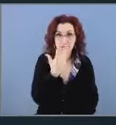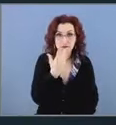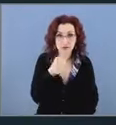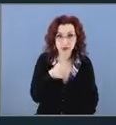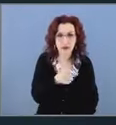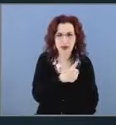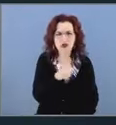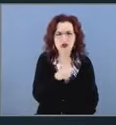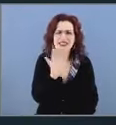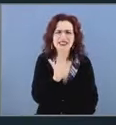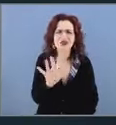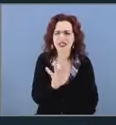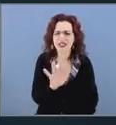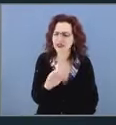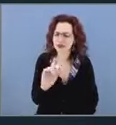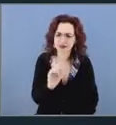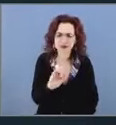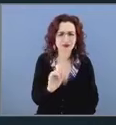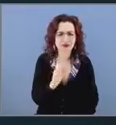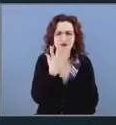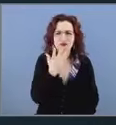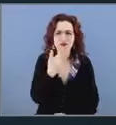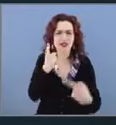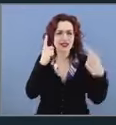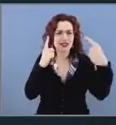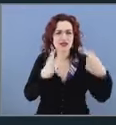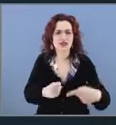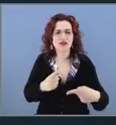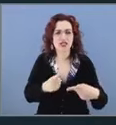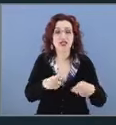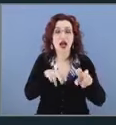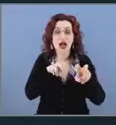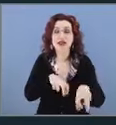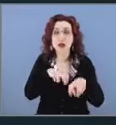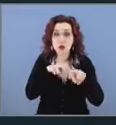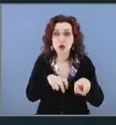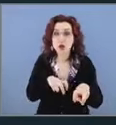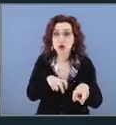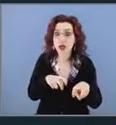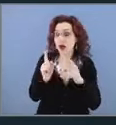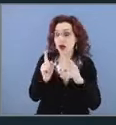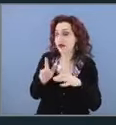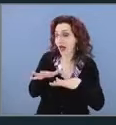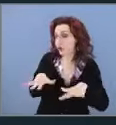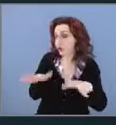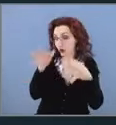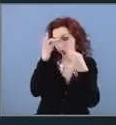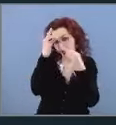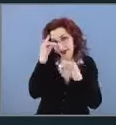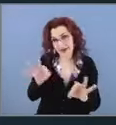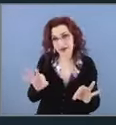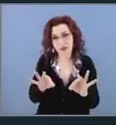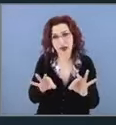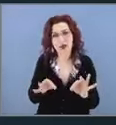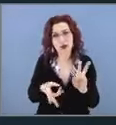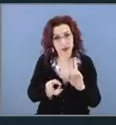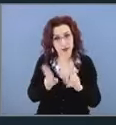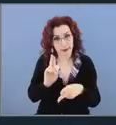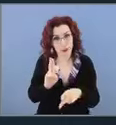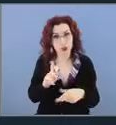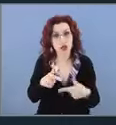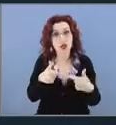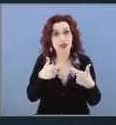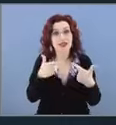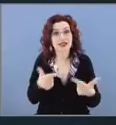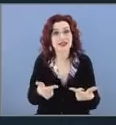sfida di diventare un'agricoltura sempre più sostenibile e in grado anche di fornire materie prime all'industria della